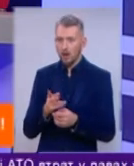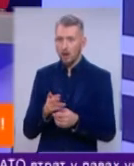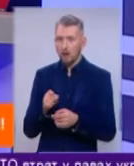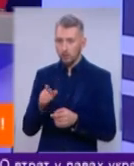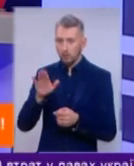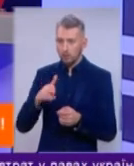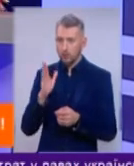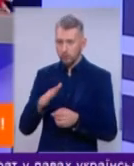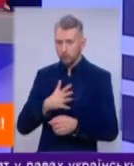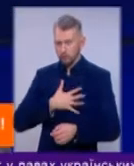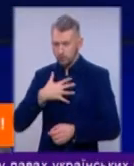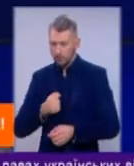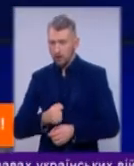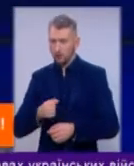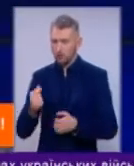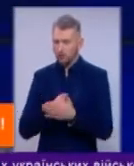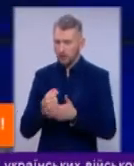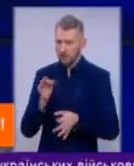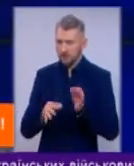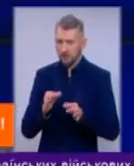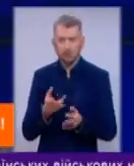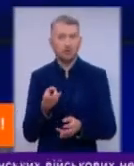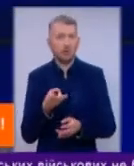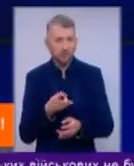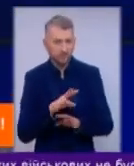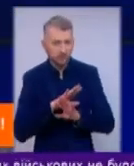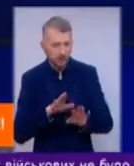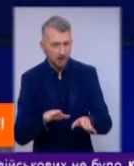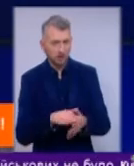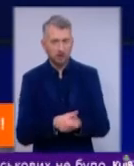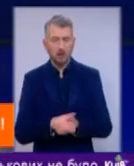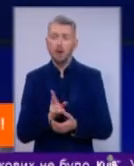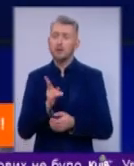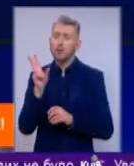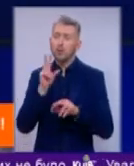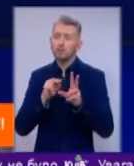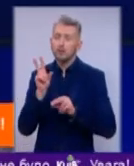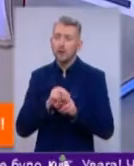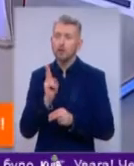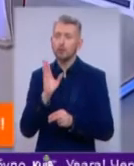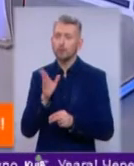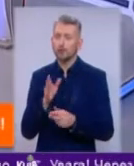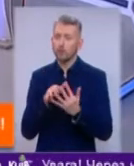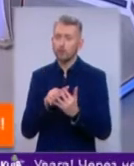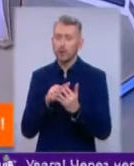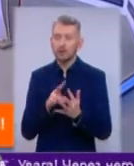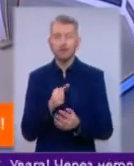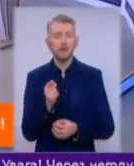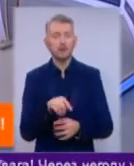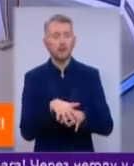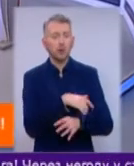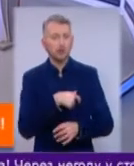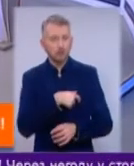добиватися справедливості? А навіщо? Ні. На те все розраховане. На кого нам сподіватися? Хто буде виявити? На тих народних